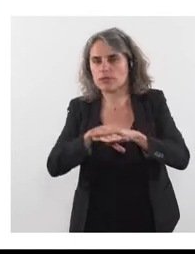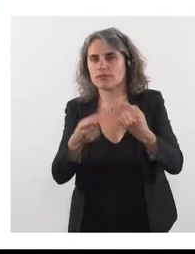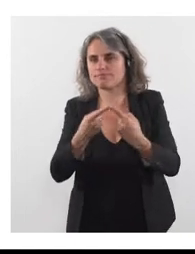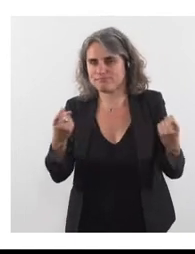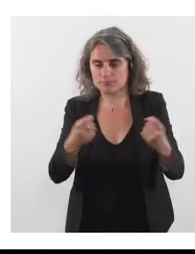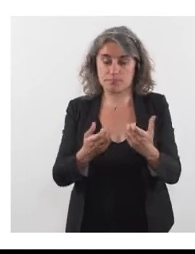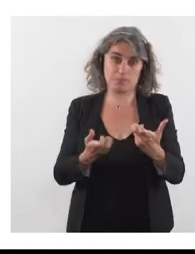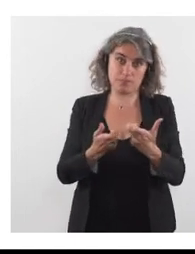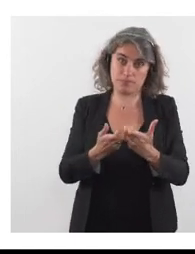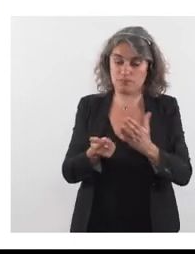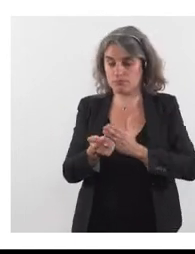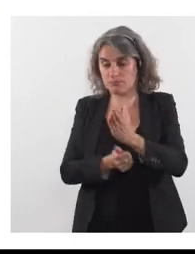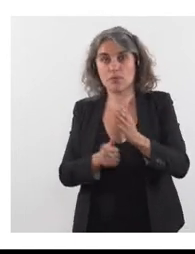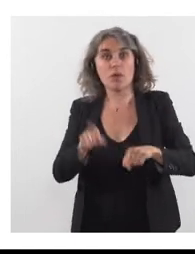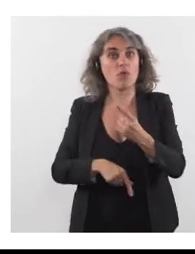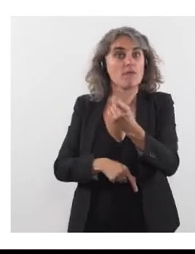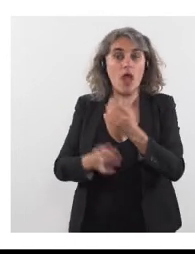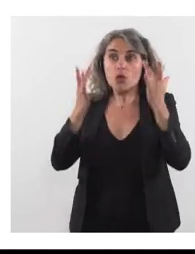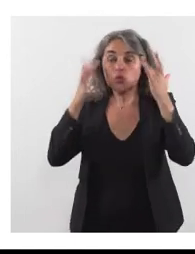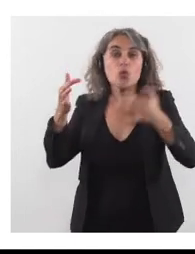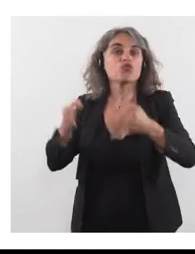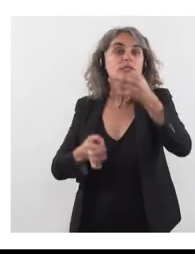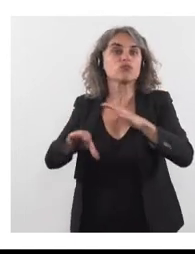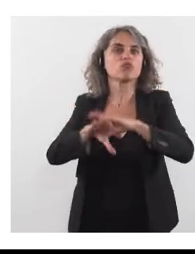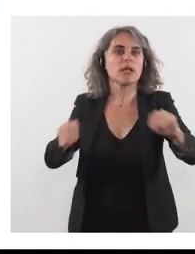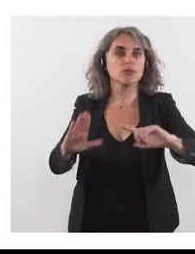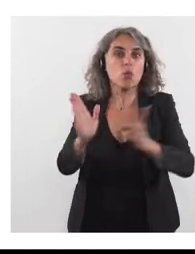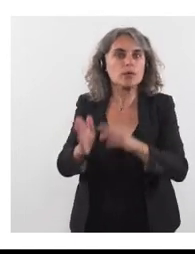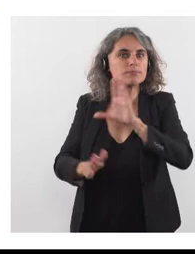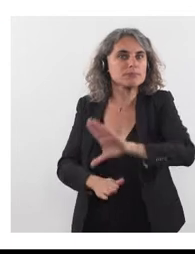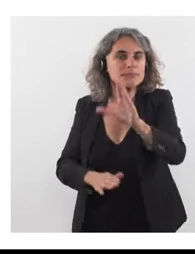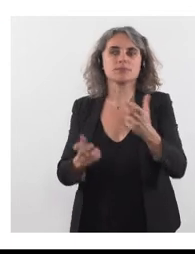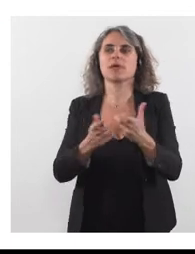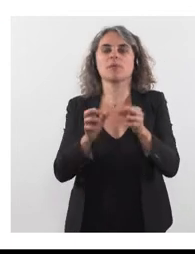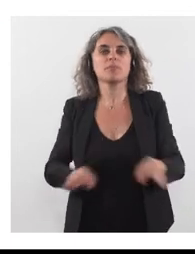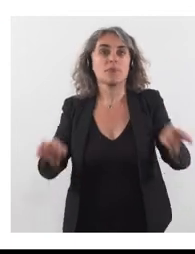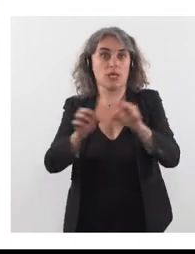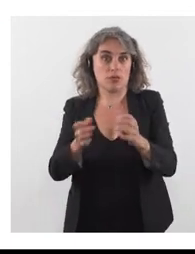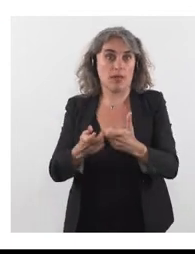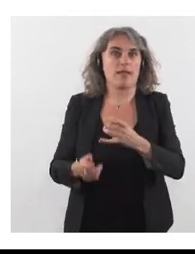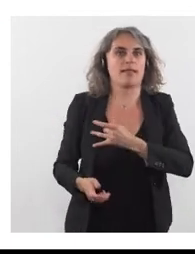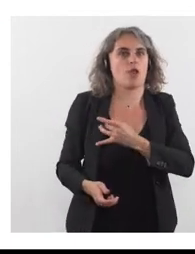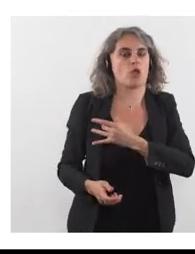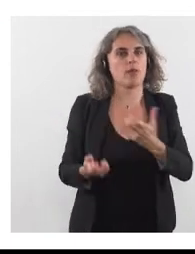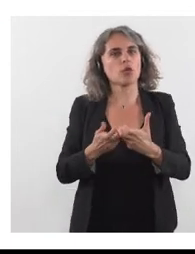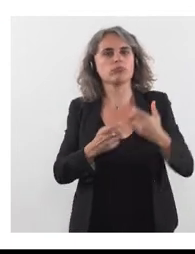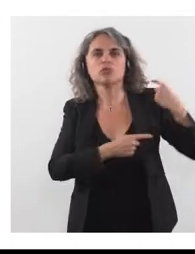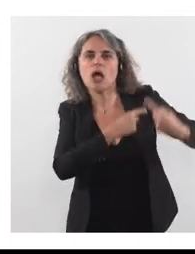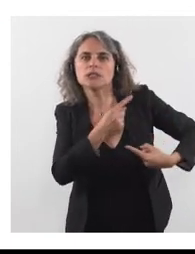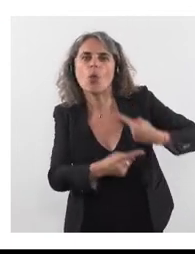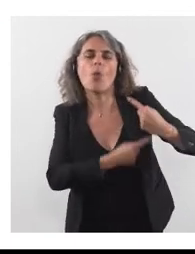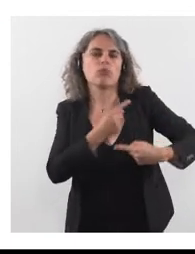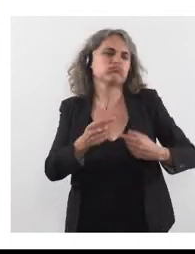Les raisons peuvent tenir simplement de la culture juridique, c'est-à-dire que dans des pays comme l'Irlande, plus de tradition de common